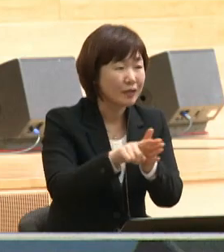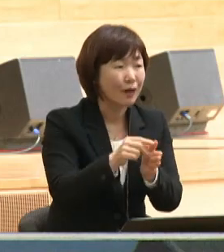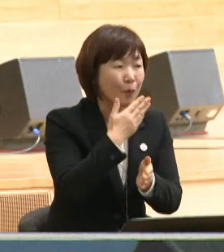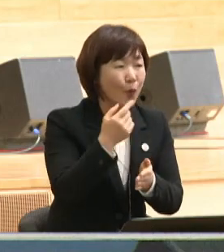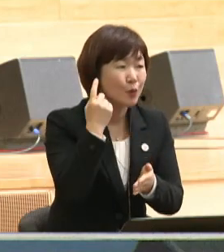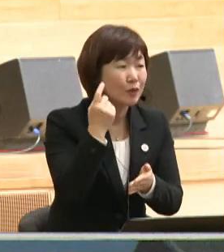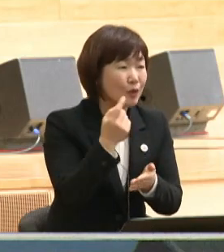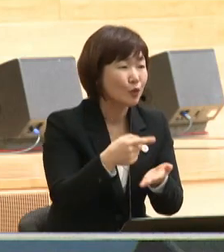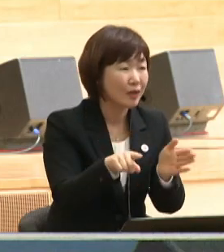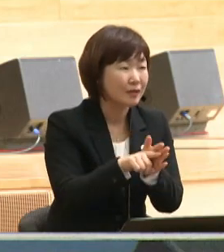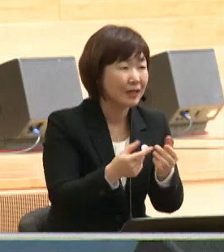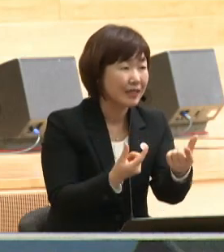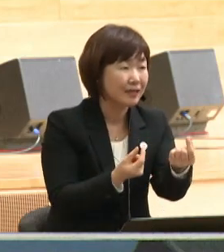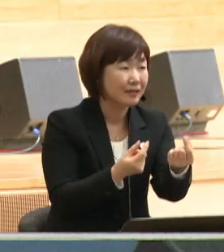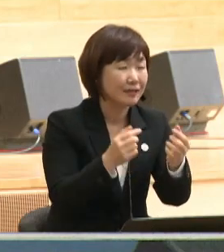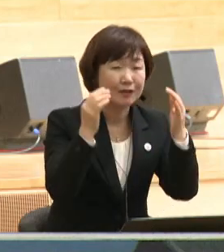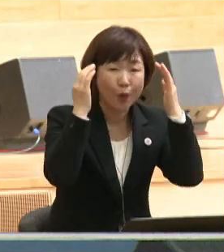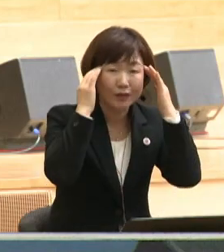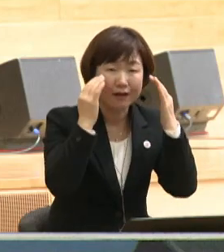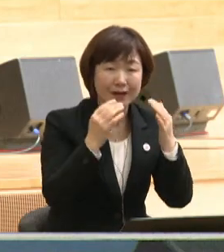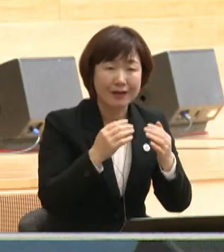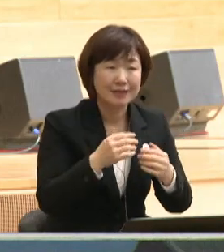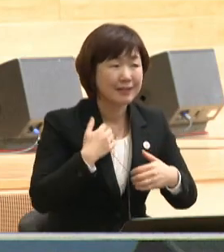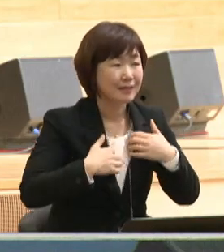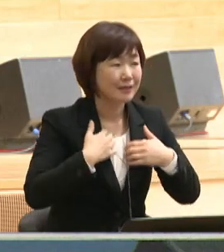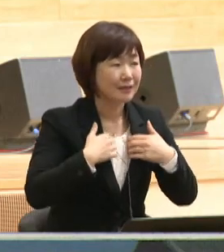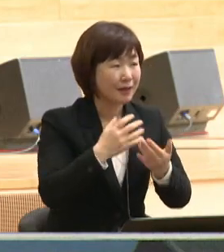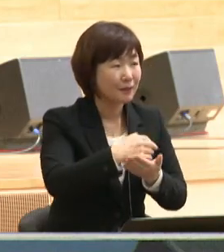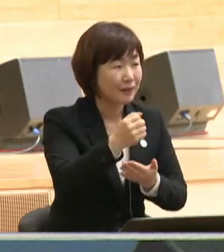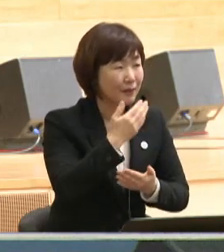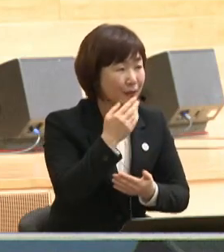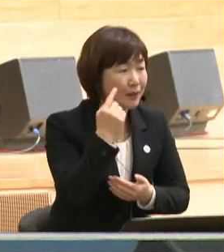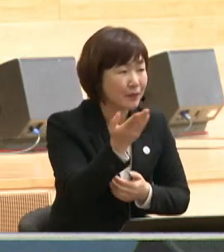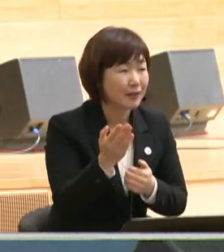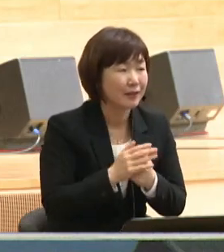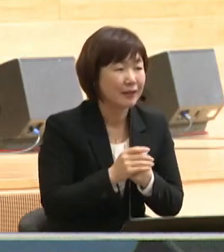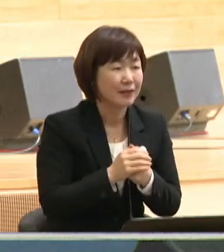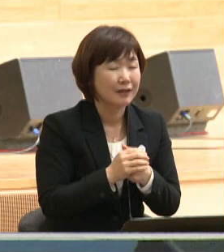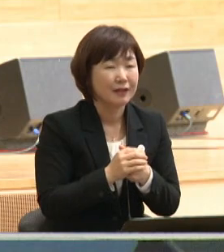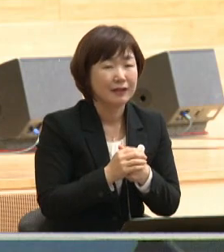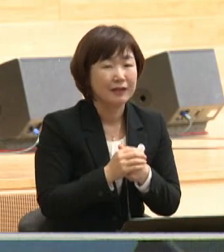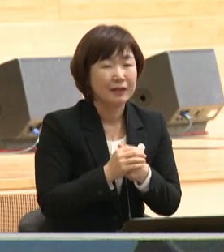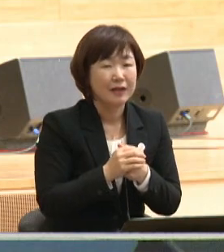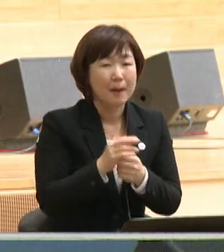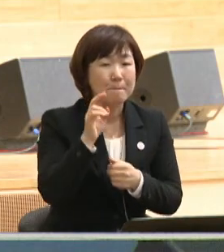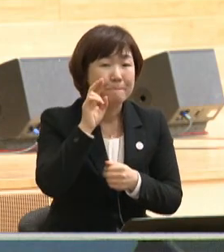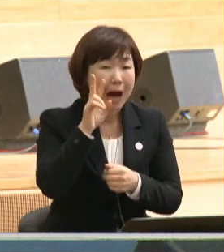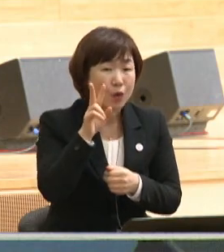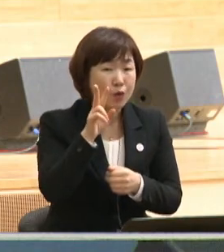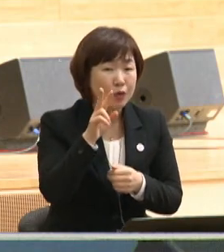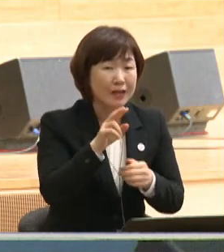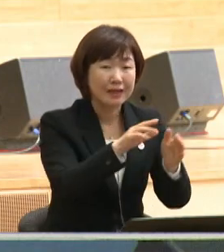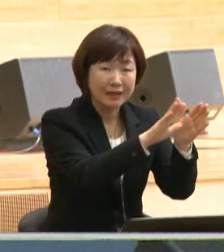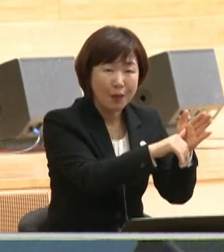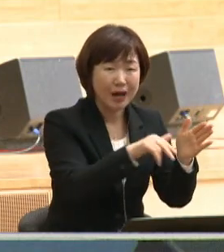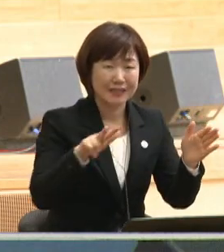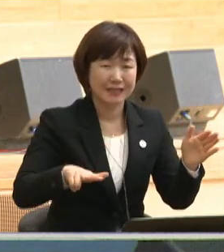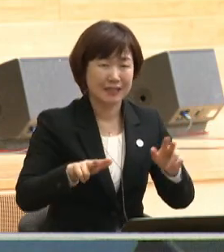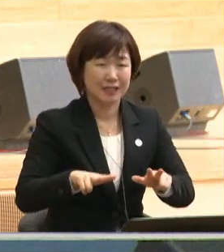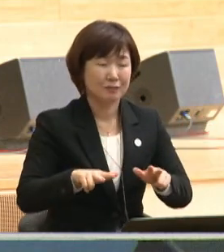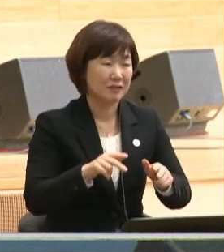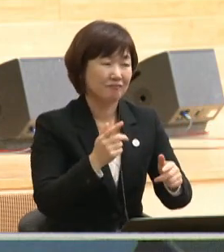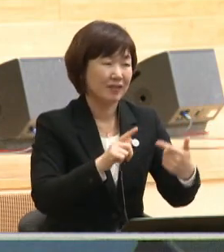복음을 위하여서 이러한 고난 기꺼이 받으시겠습니까 물론 바울 당시와는 형태가 다르겠지만